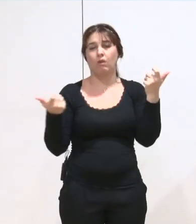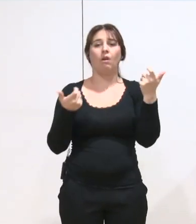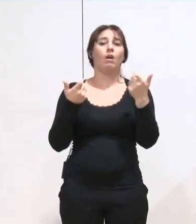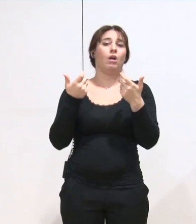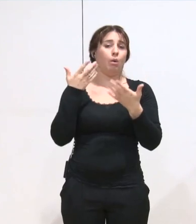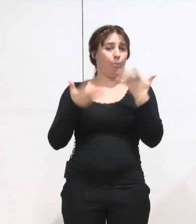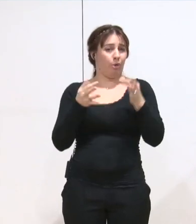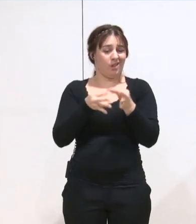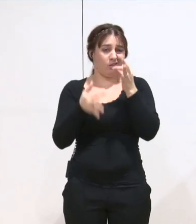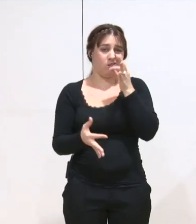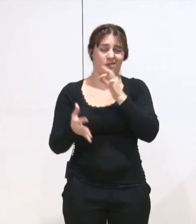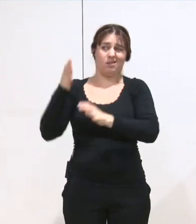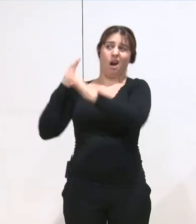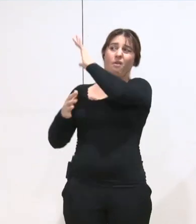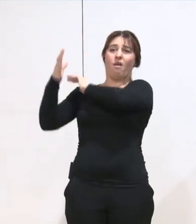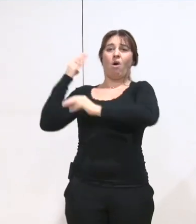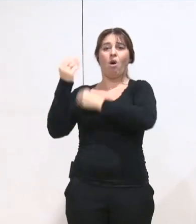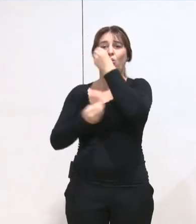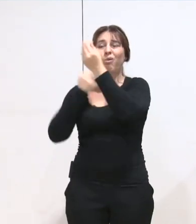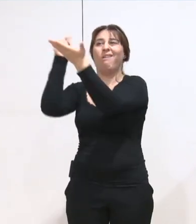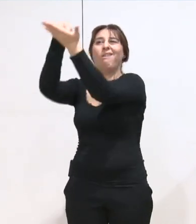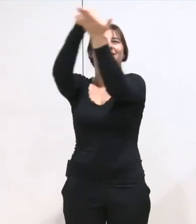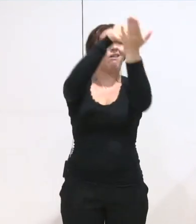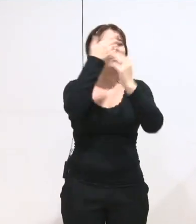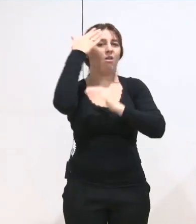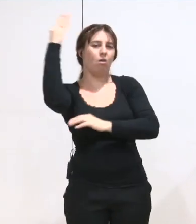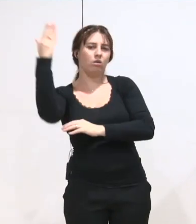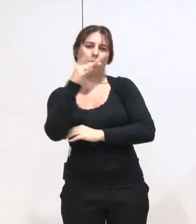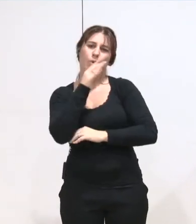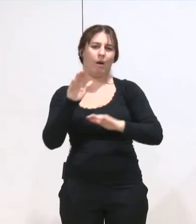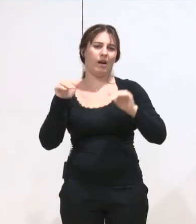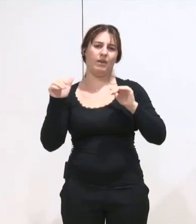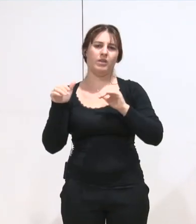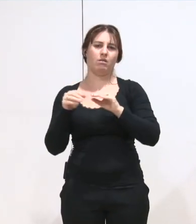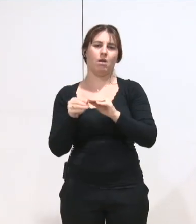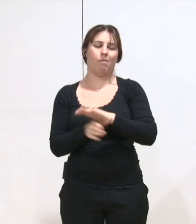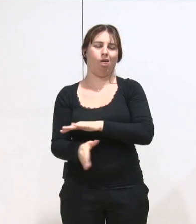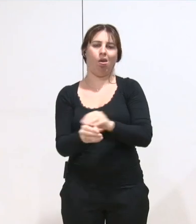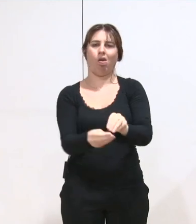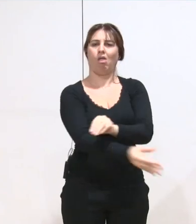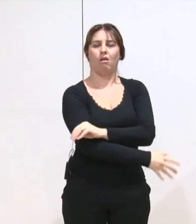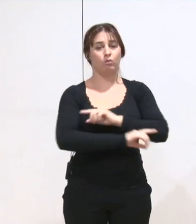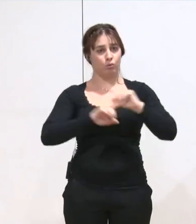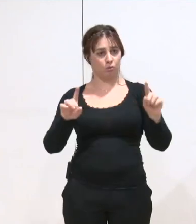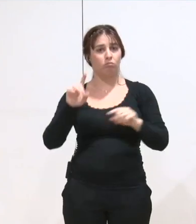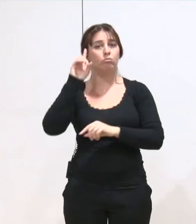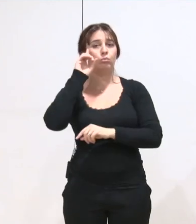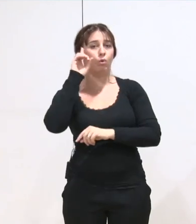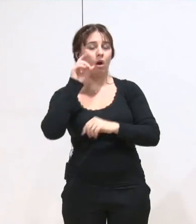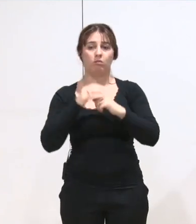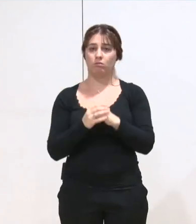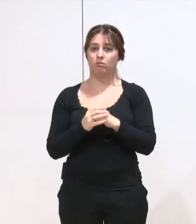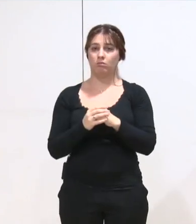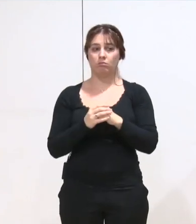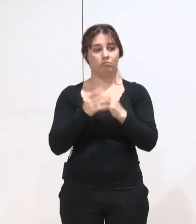ailleurs. On ne saurait se contenter de telles esquives pour les raisons suivantes. Tout d'abord, vous ne venez pas de naître